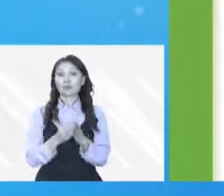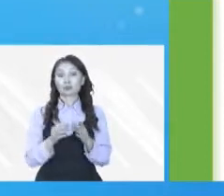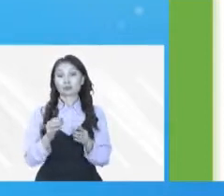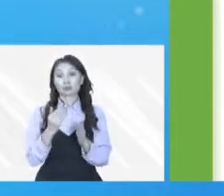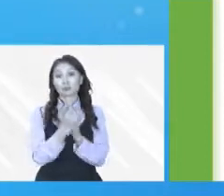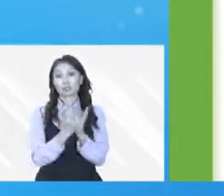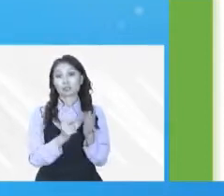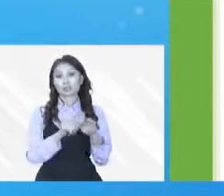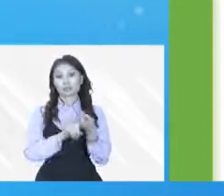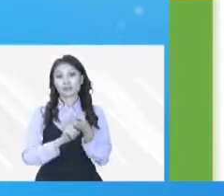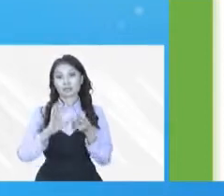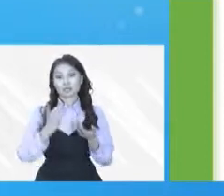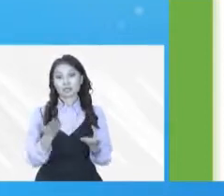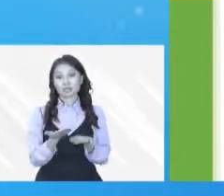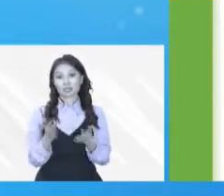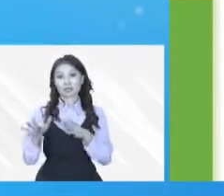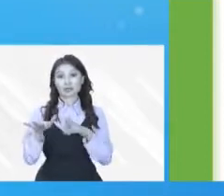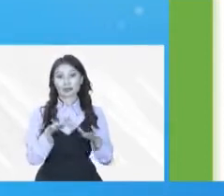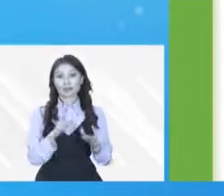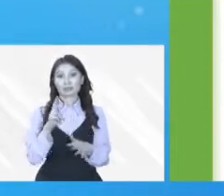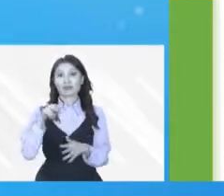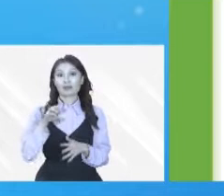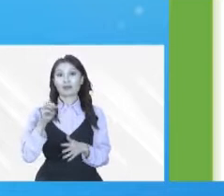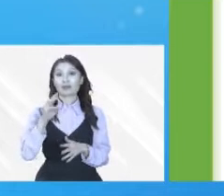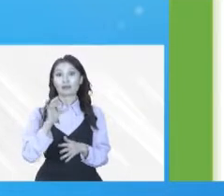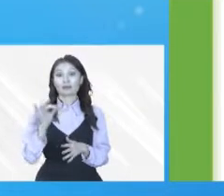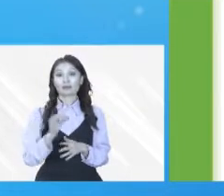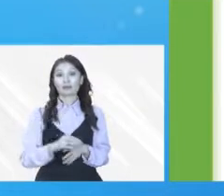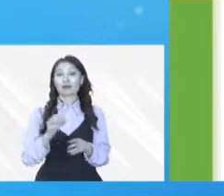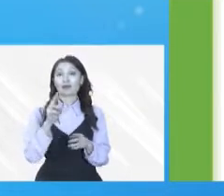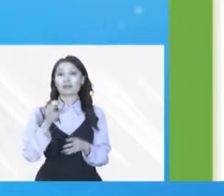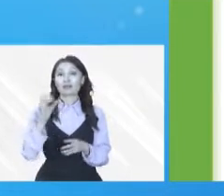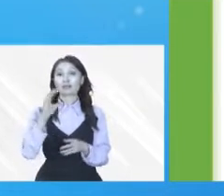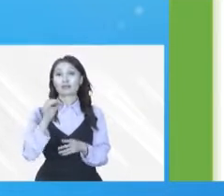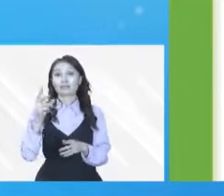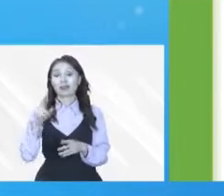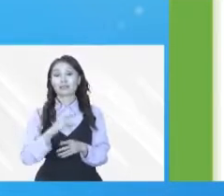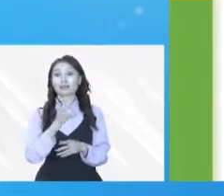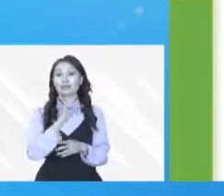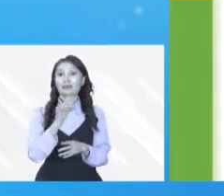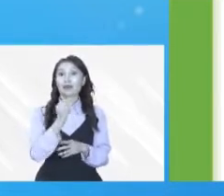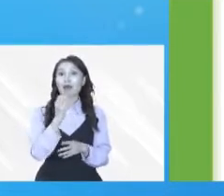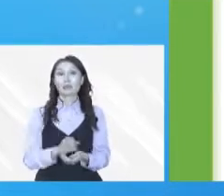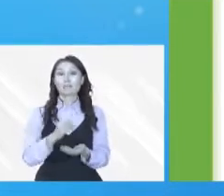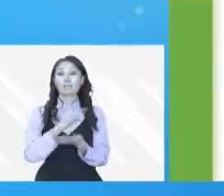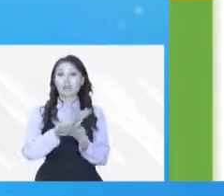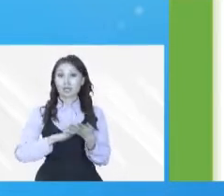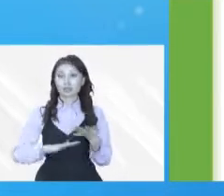процессы, связанные с жизнедеятельностью клетки – диссимиляция и